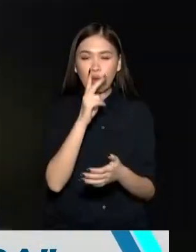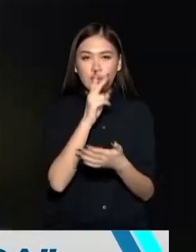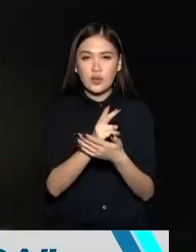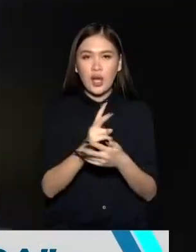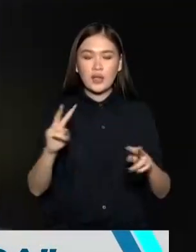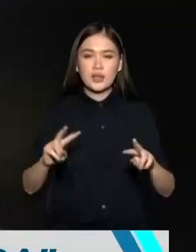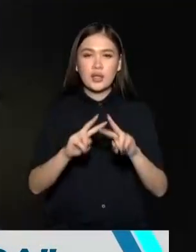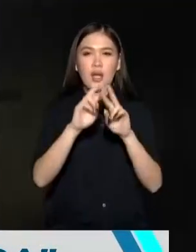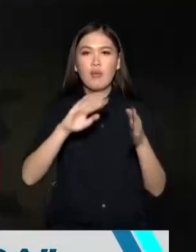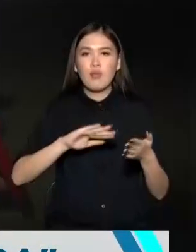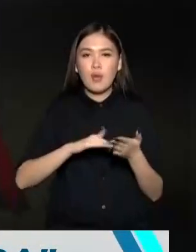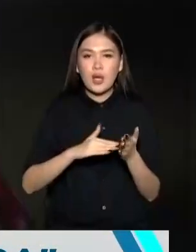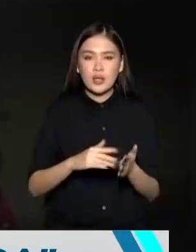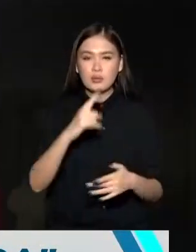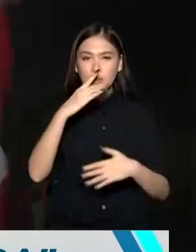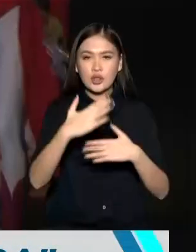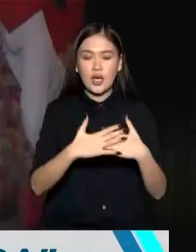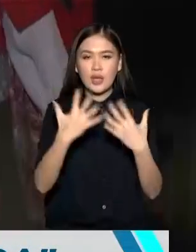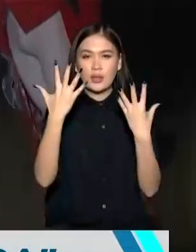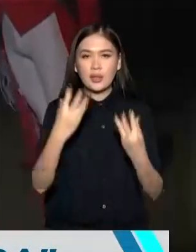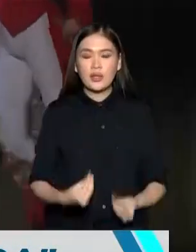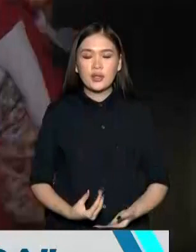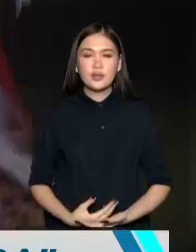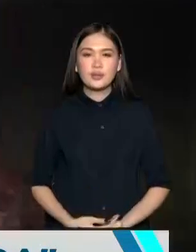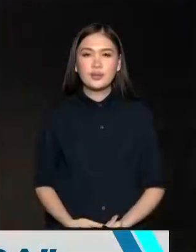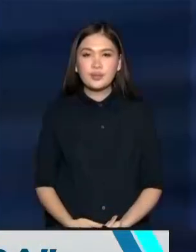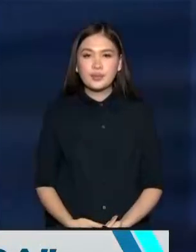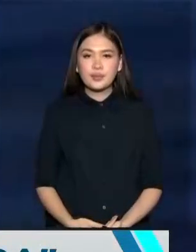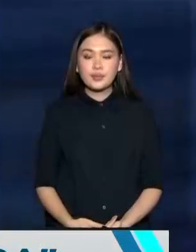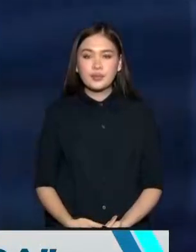на сцене Астана балет уже в ближайшие дни